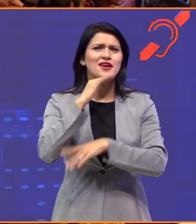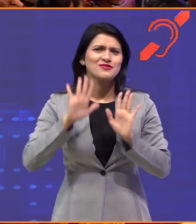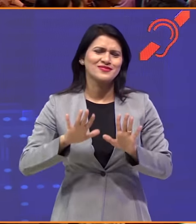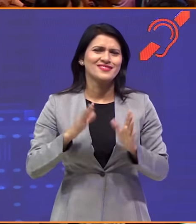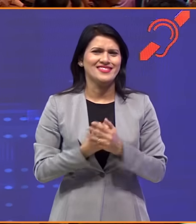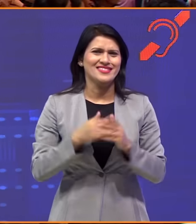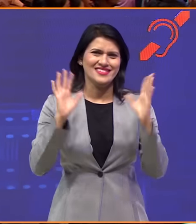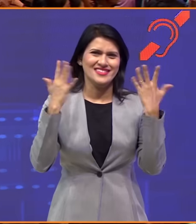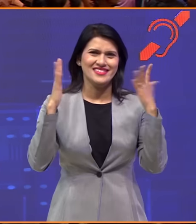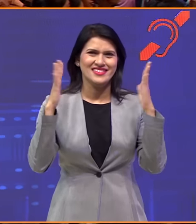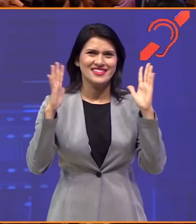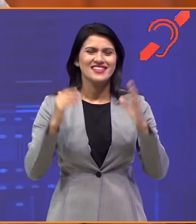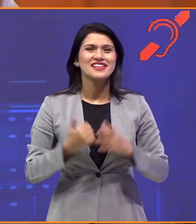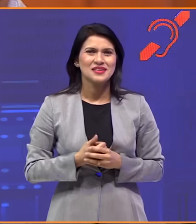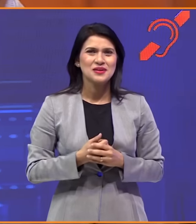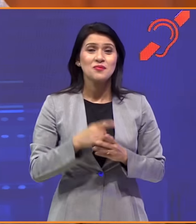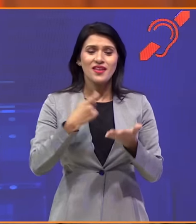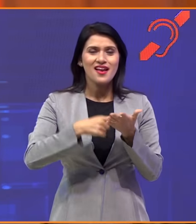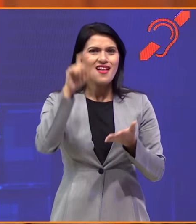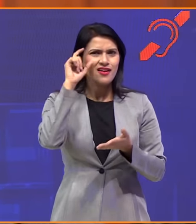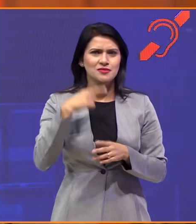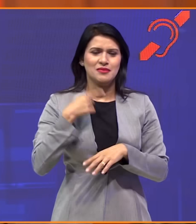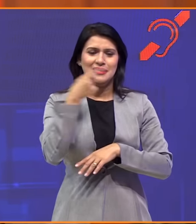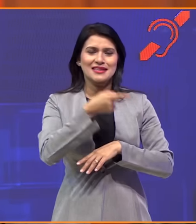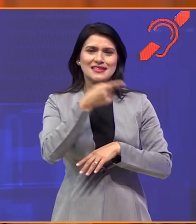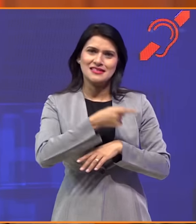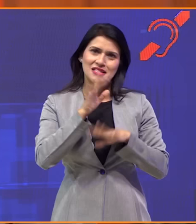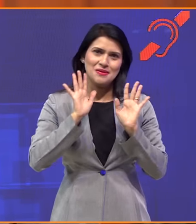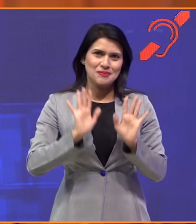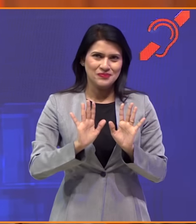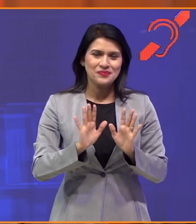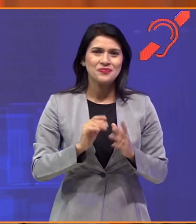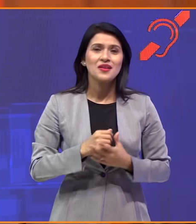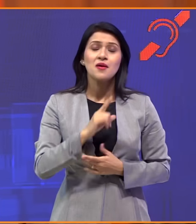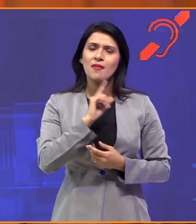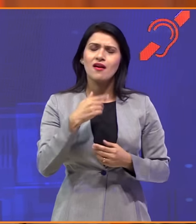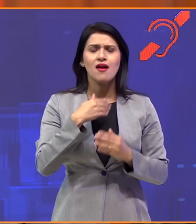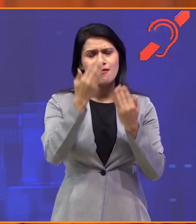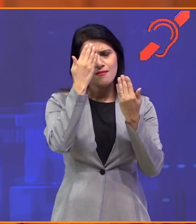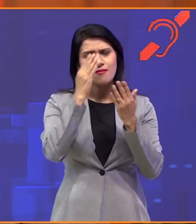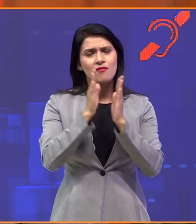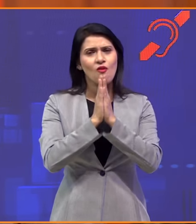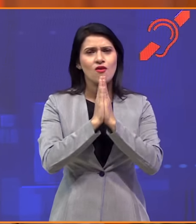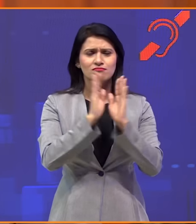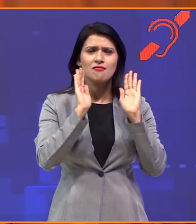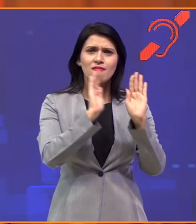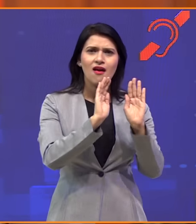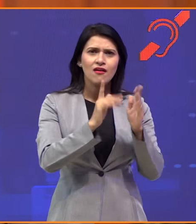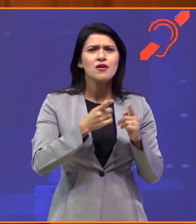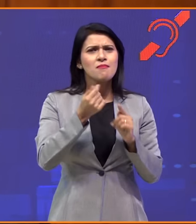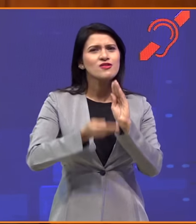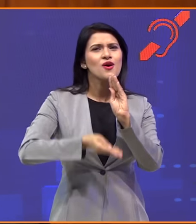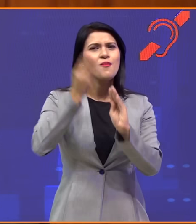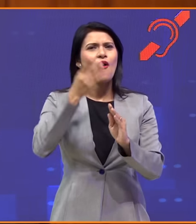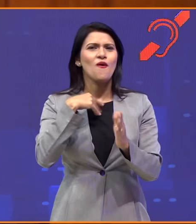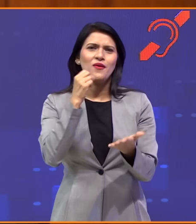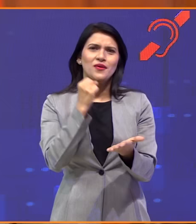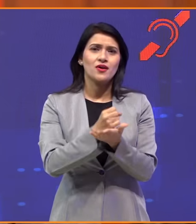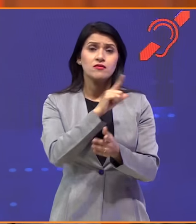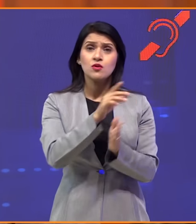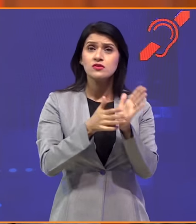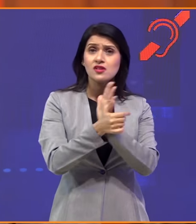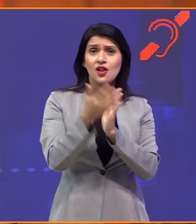लगता मैं सवाल जरूर पूछ रहा हूं इल्जाम जरूर लगा रहा हूं लेकिन मेरी दुआ है और मेरी इच्छा है कि आप बहुत पैसा कमाए जी आप में इतना